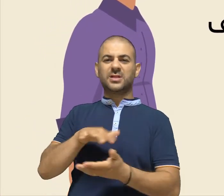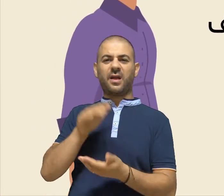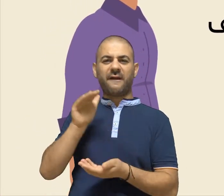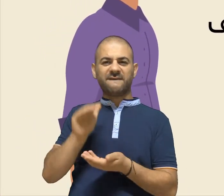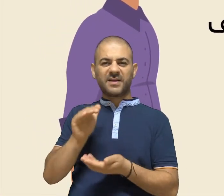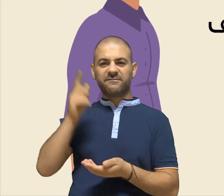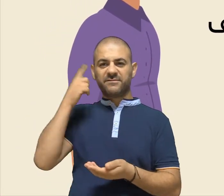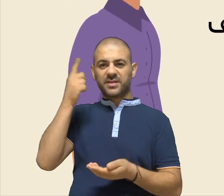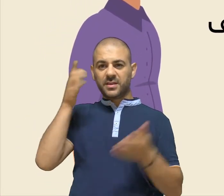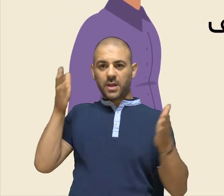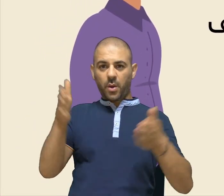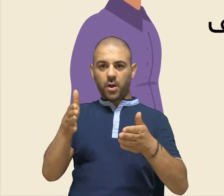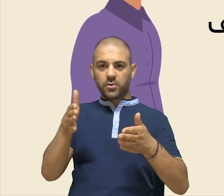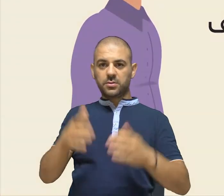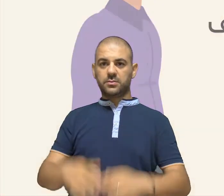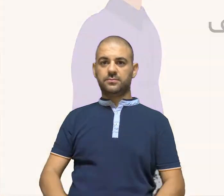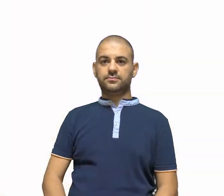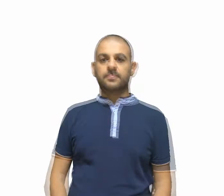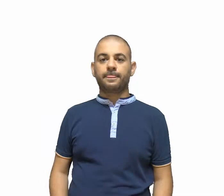ولديها طيف التوحد.